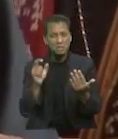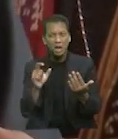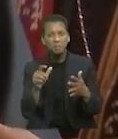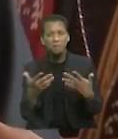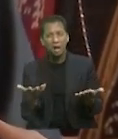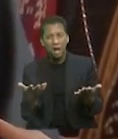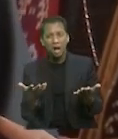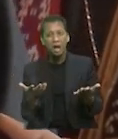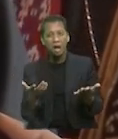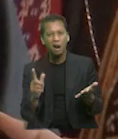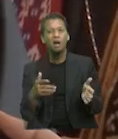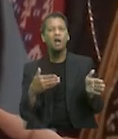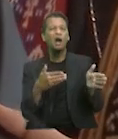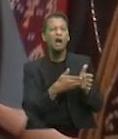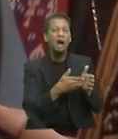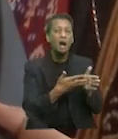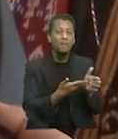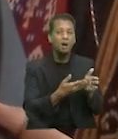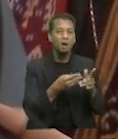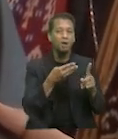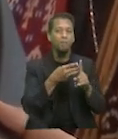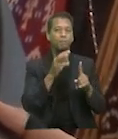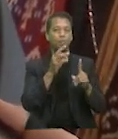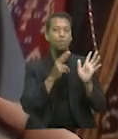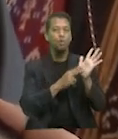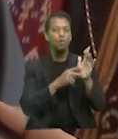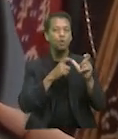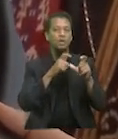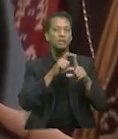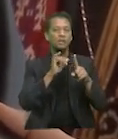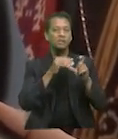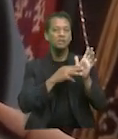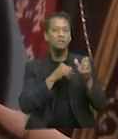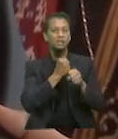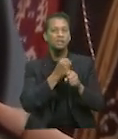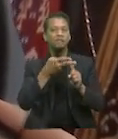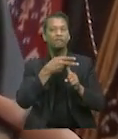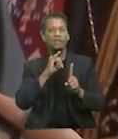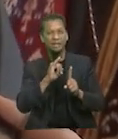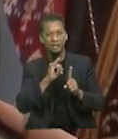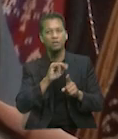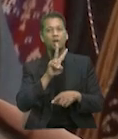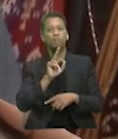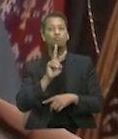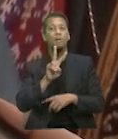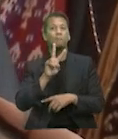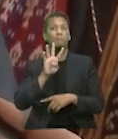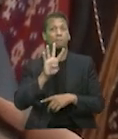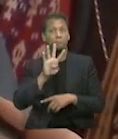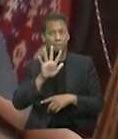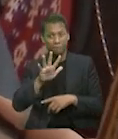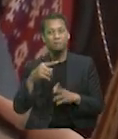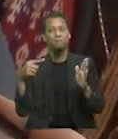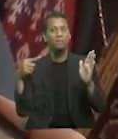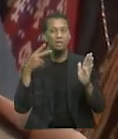demokrasi yang sekaligus juga kita target kita 2045 kita masuk di Indonesia Emas. Tentunya semua kita